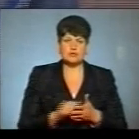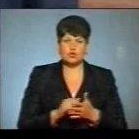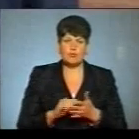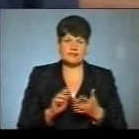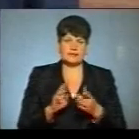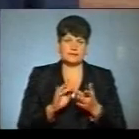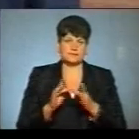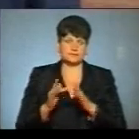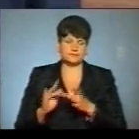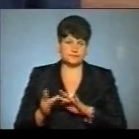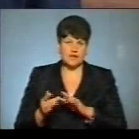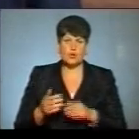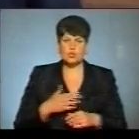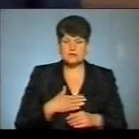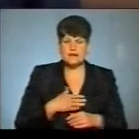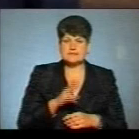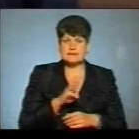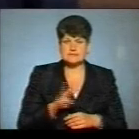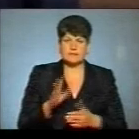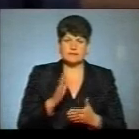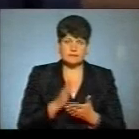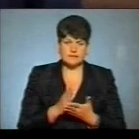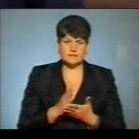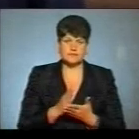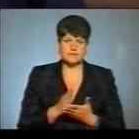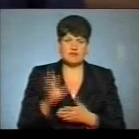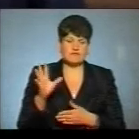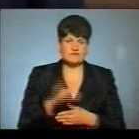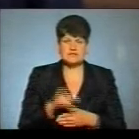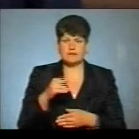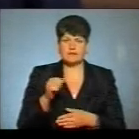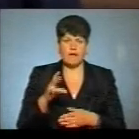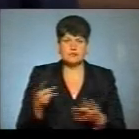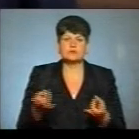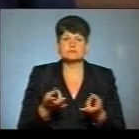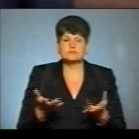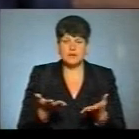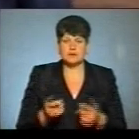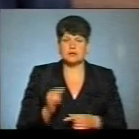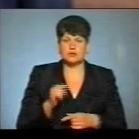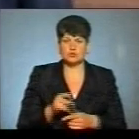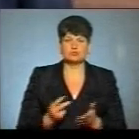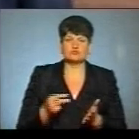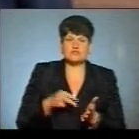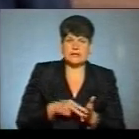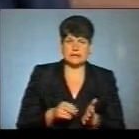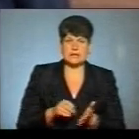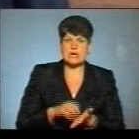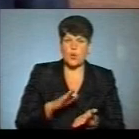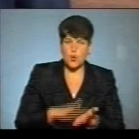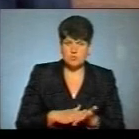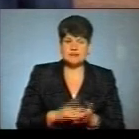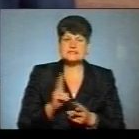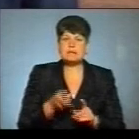варіанті. На нашому сайті розміщені всі дані, які потрібно для того, щоб стати на облік, з ким